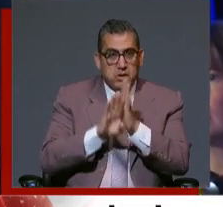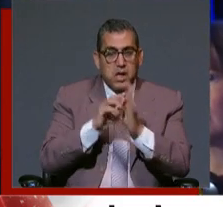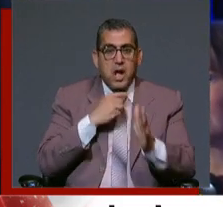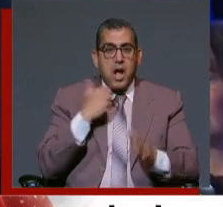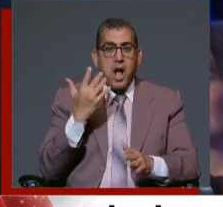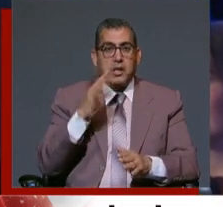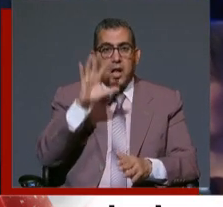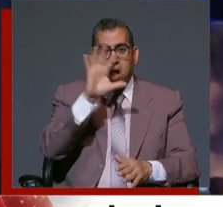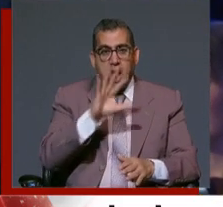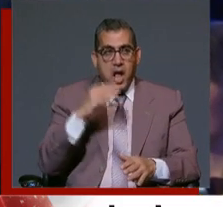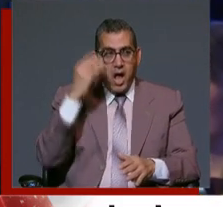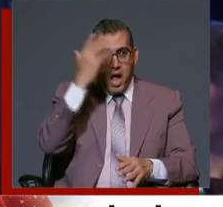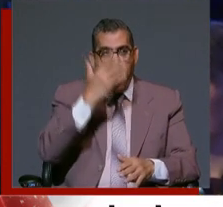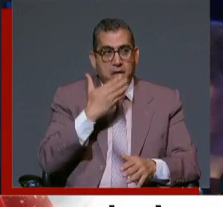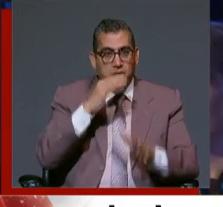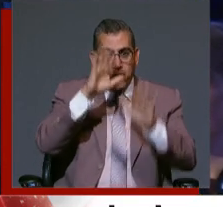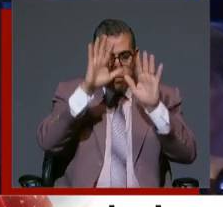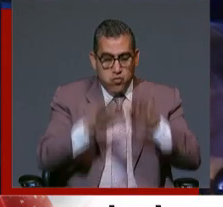القارة الإفريقية